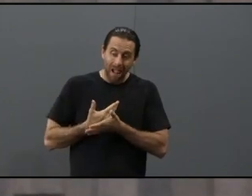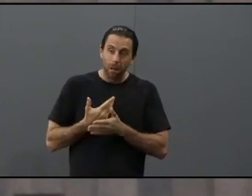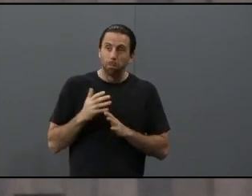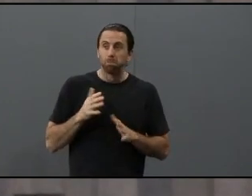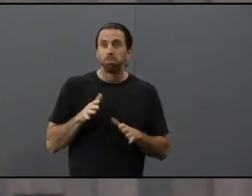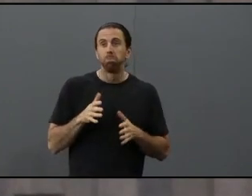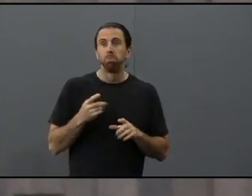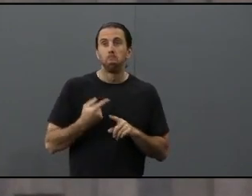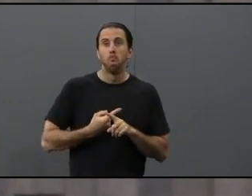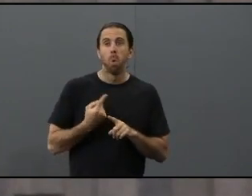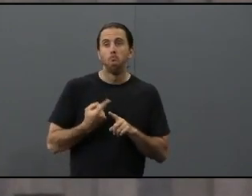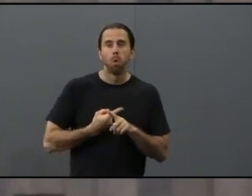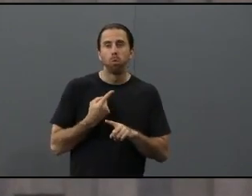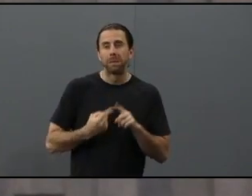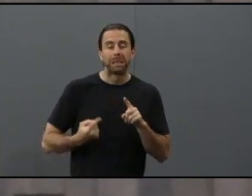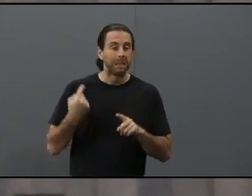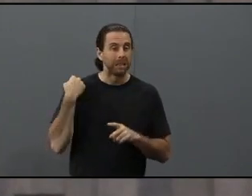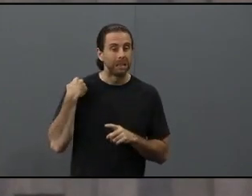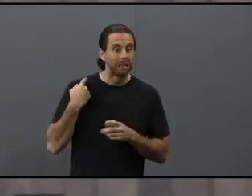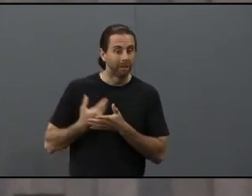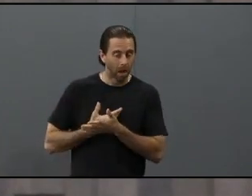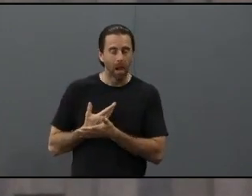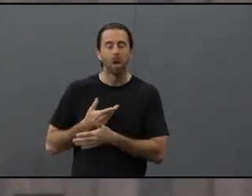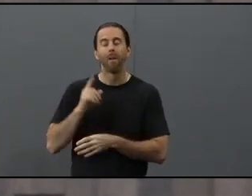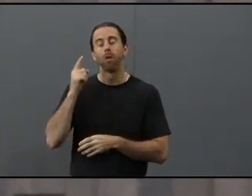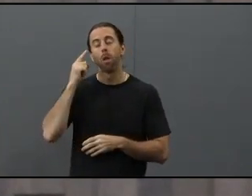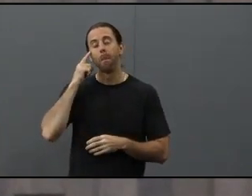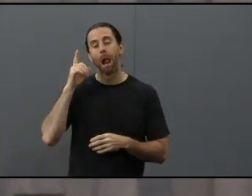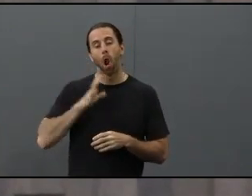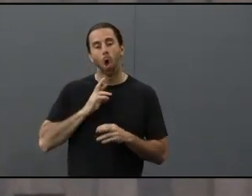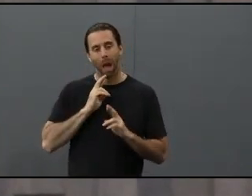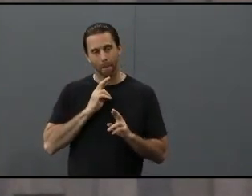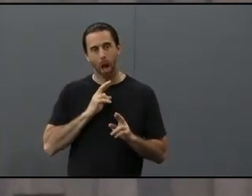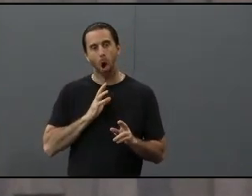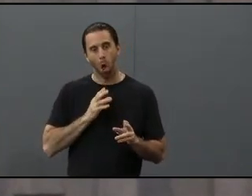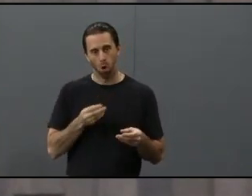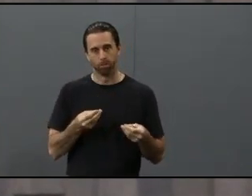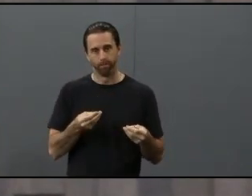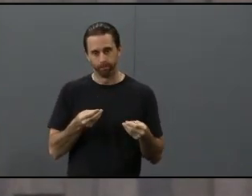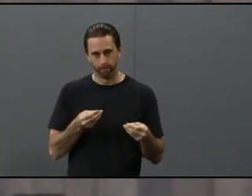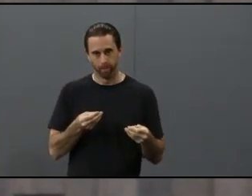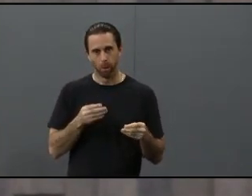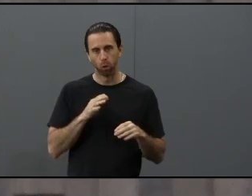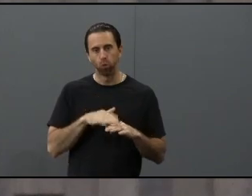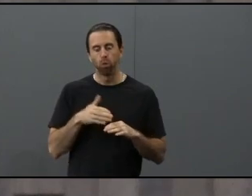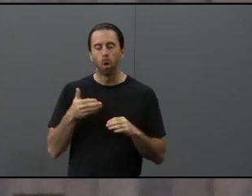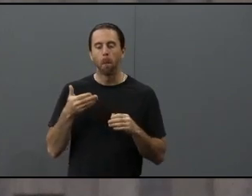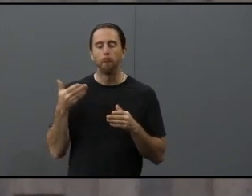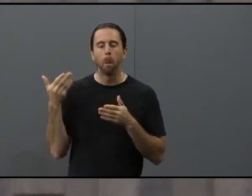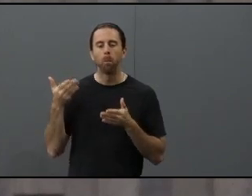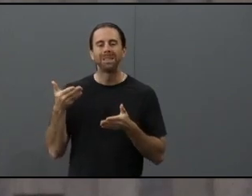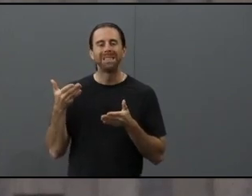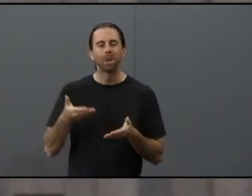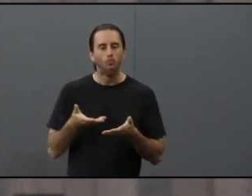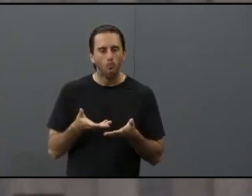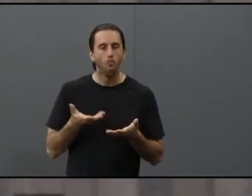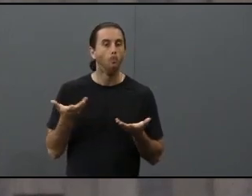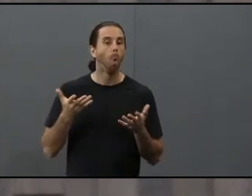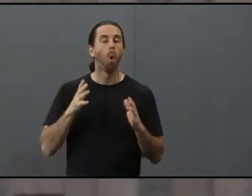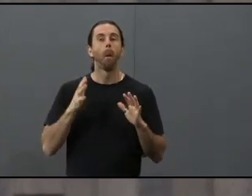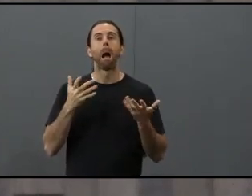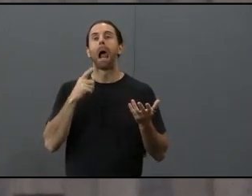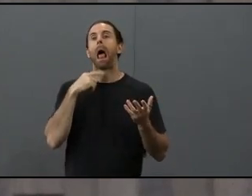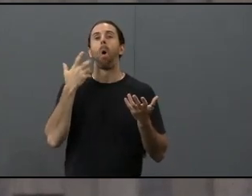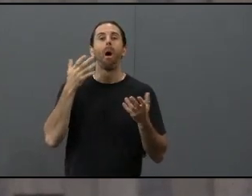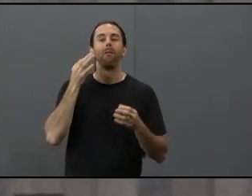a peut-être à peu près un mois un mois et demi le gouvernement a un rapport entre les mains sur les propositions puis qu'est-ce que pourrait être le